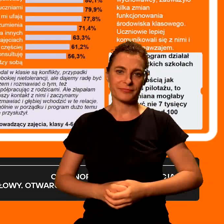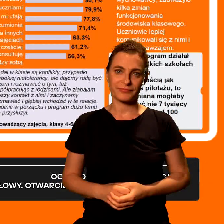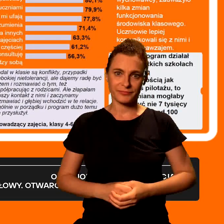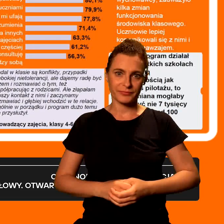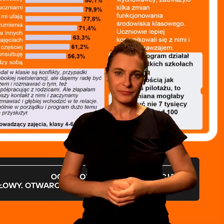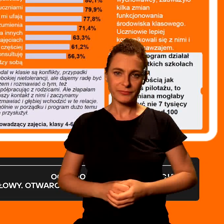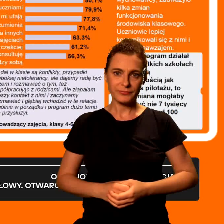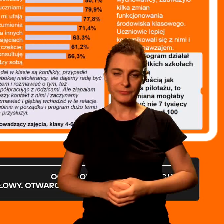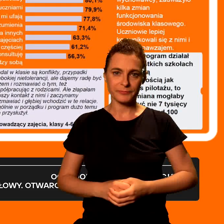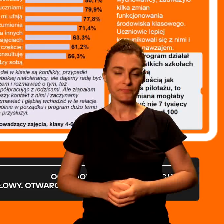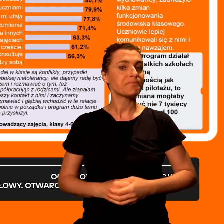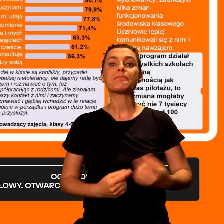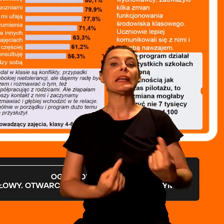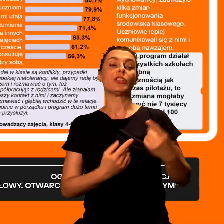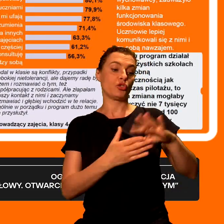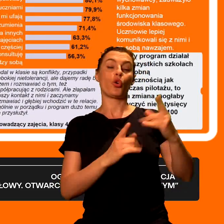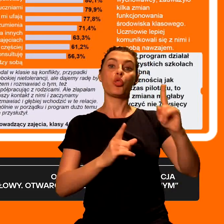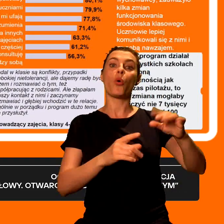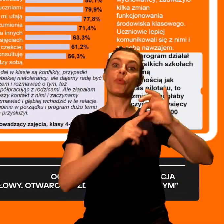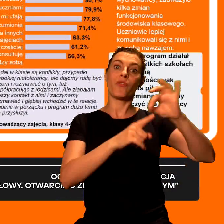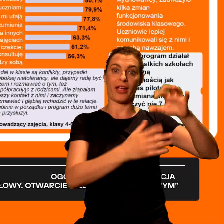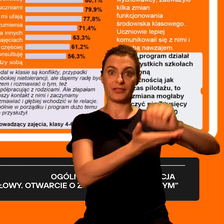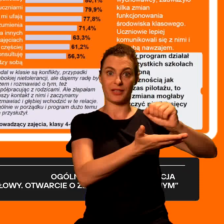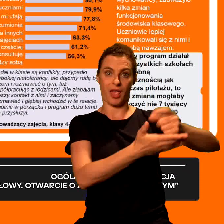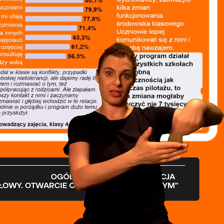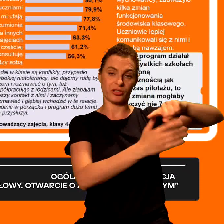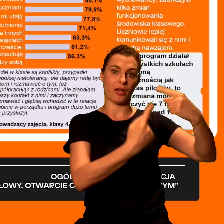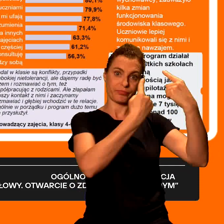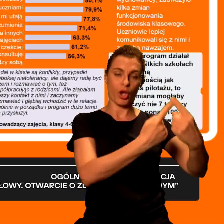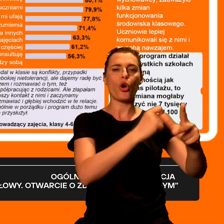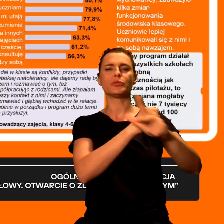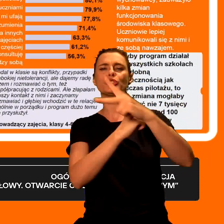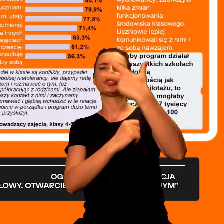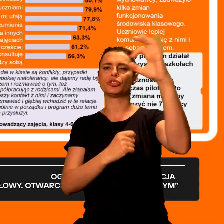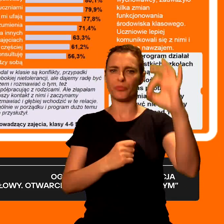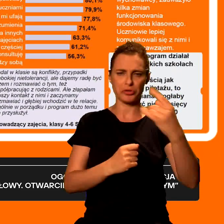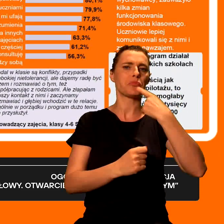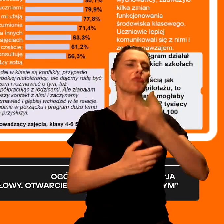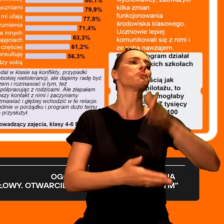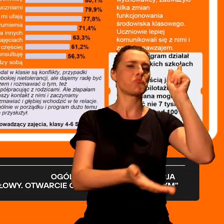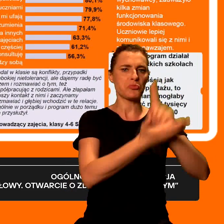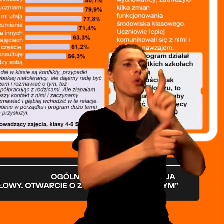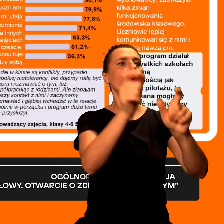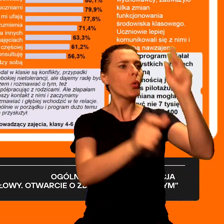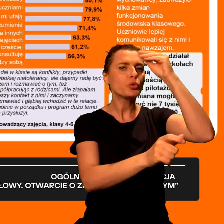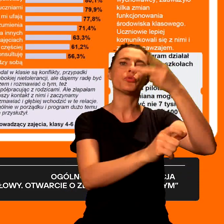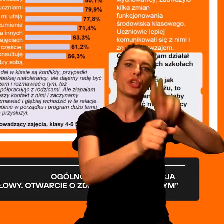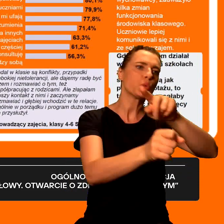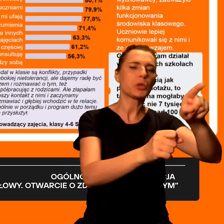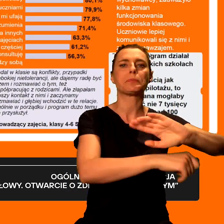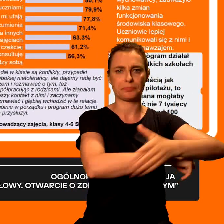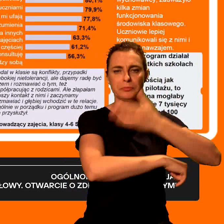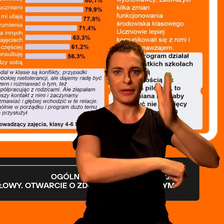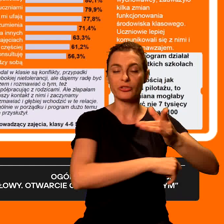Jeżeli chodzi o same osoby prowadzące zajęcia, to co oni nam powiedzieli? 83% powiedziało, udało się wesprzeć niektórych uczniów. Uczniowie